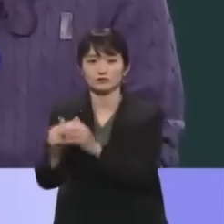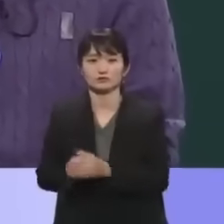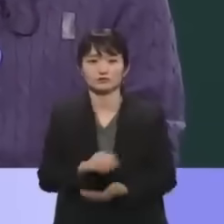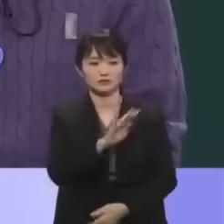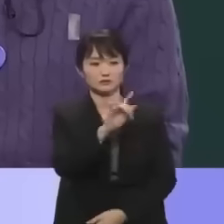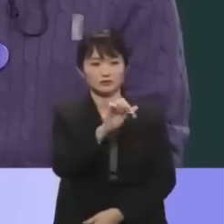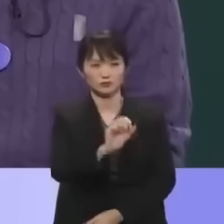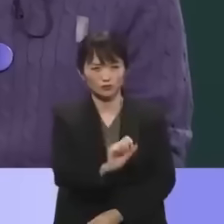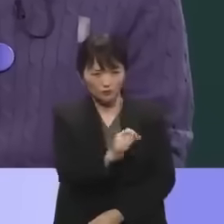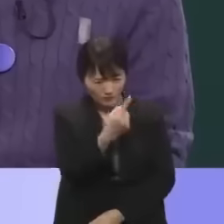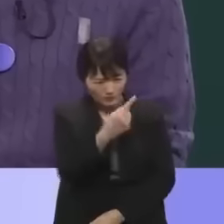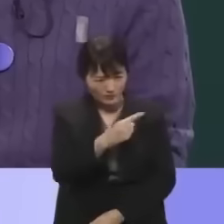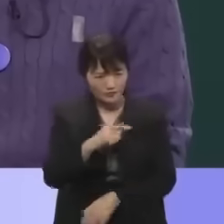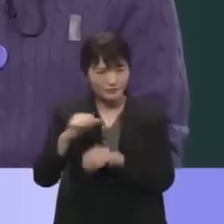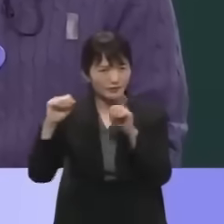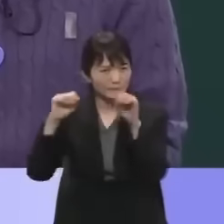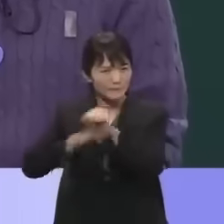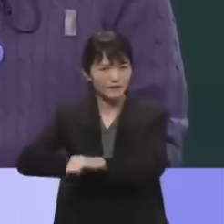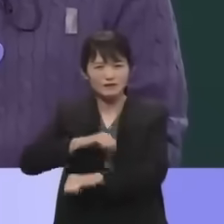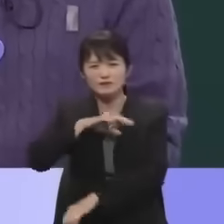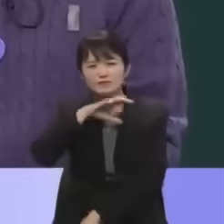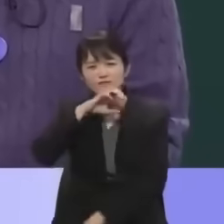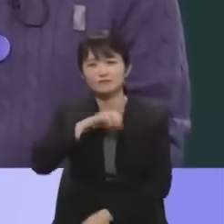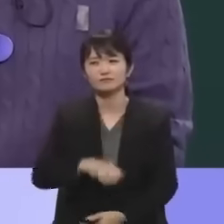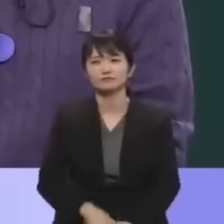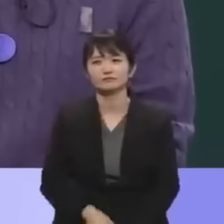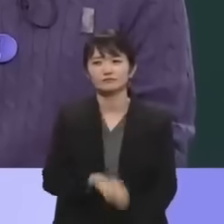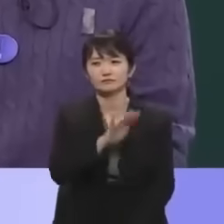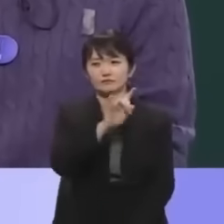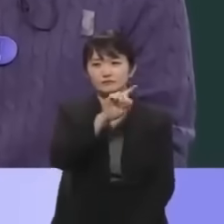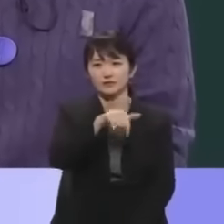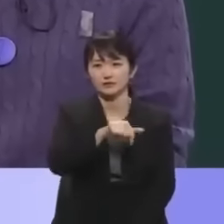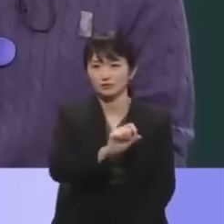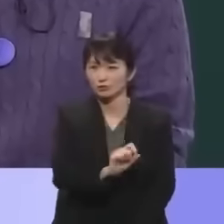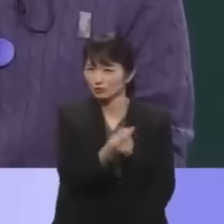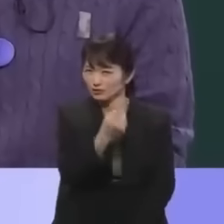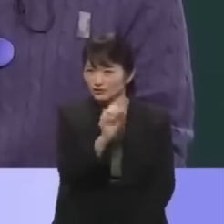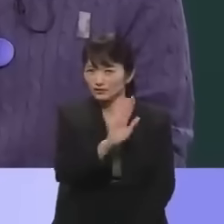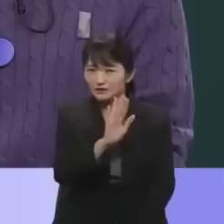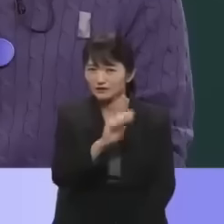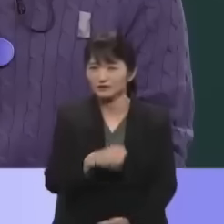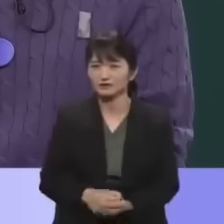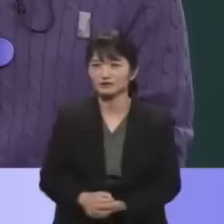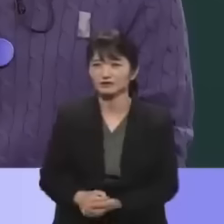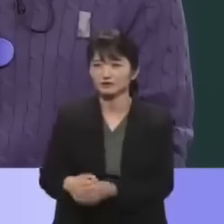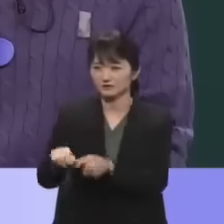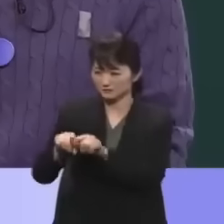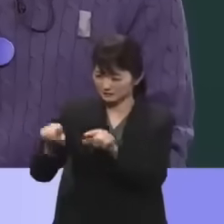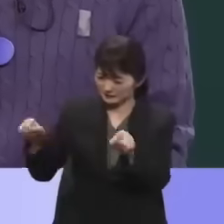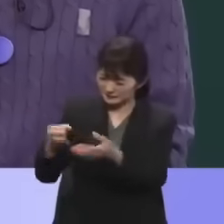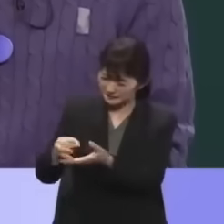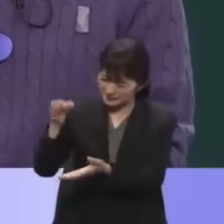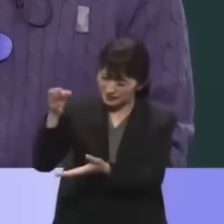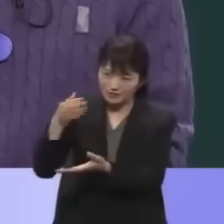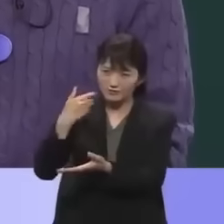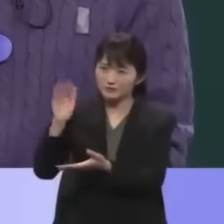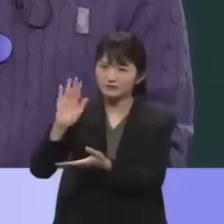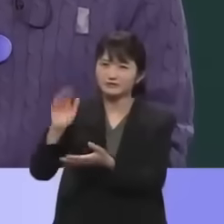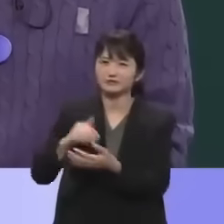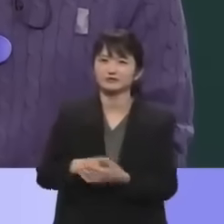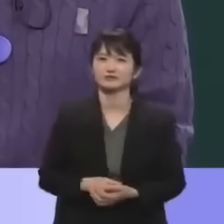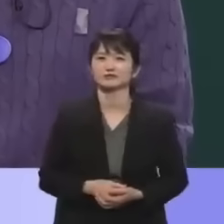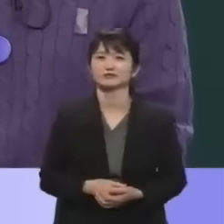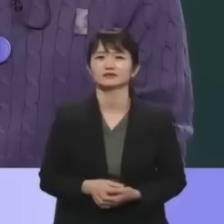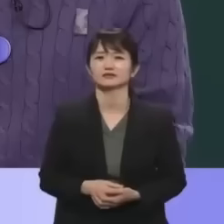망했다 이런 소리를 하고 있는 겁니다 근데 이거는 백종환 씨 때문이 아니라 그냥 좀 비싸니까 안 먹은 거 아닙니까 예 그러니까